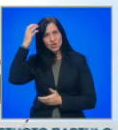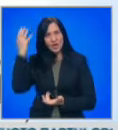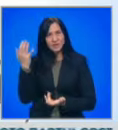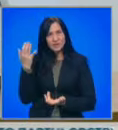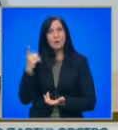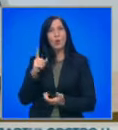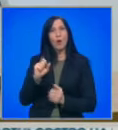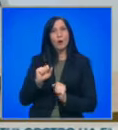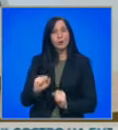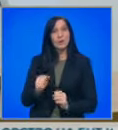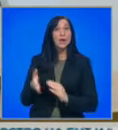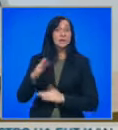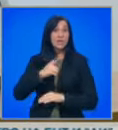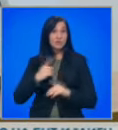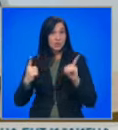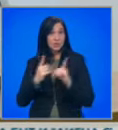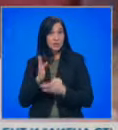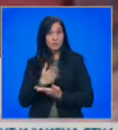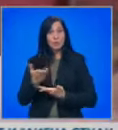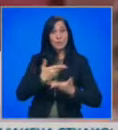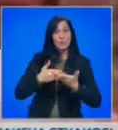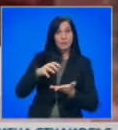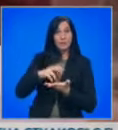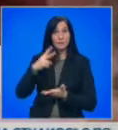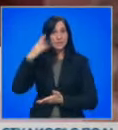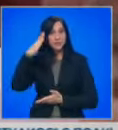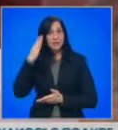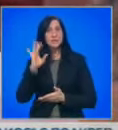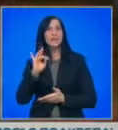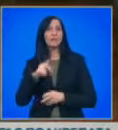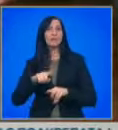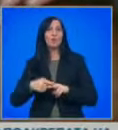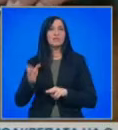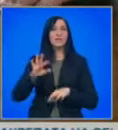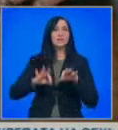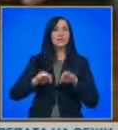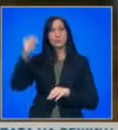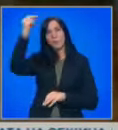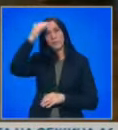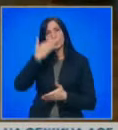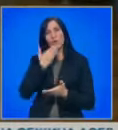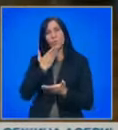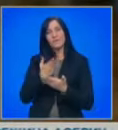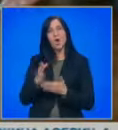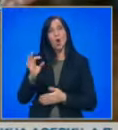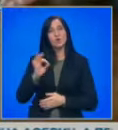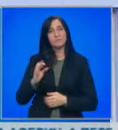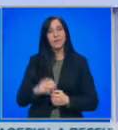го гарантира. Следващата среща между преговорните екипи на двете страни е в средата на ноември след изборите в България, обяви още